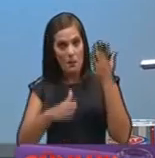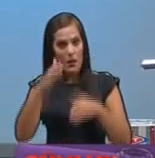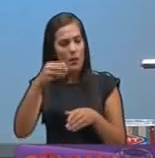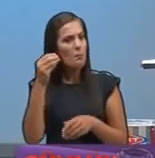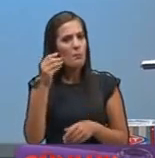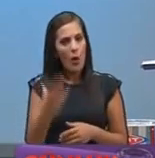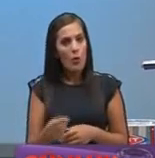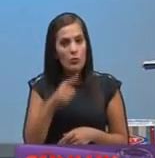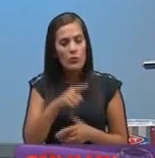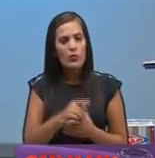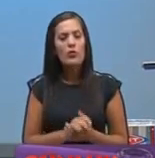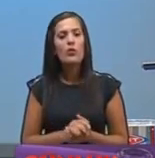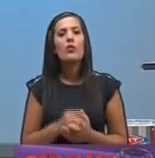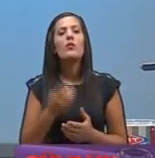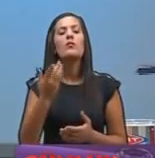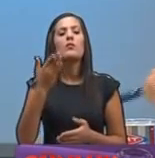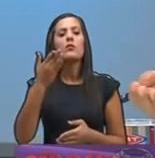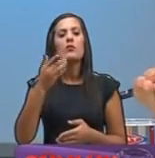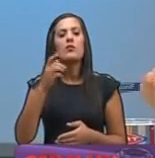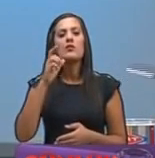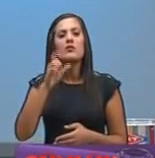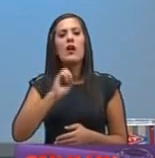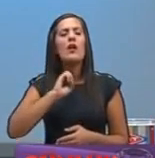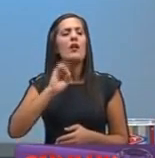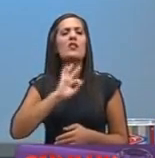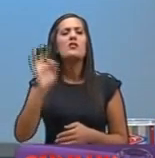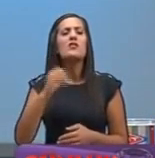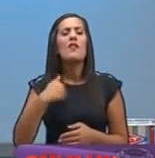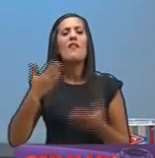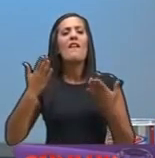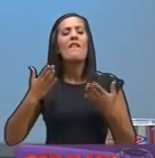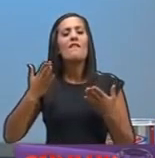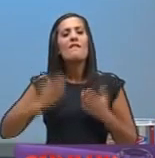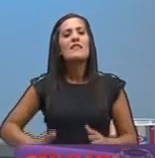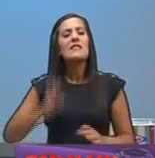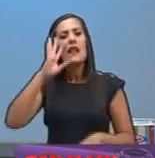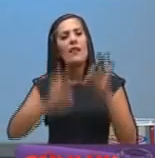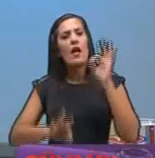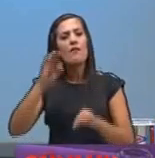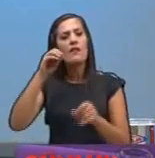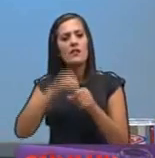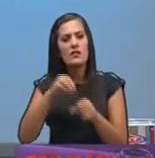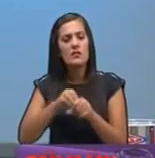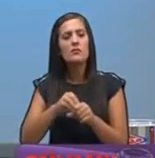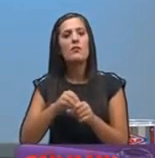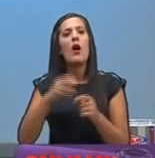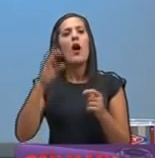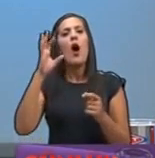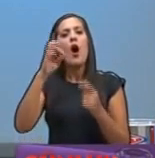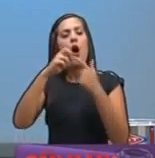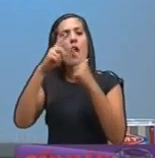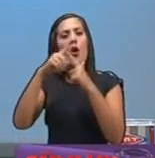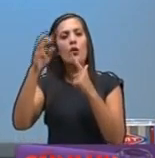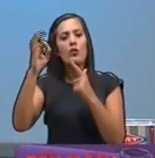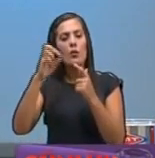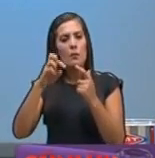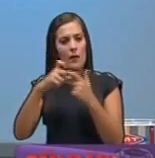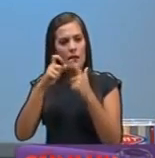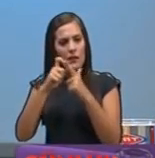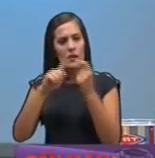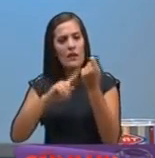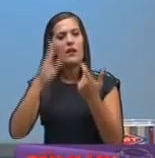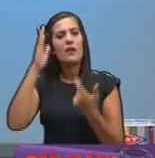mi? Cerrahi hiç göndermediler. Ben fizik tedaviye gittim, orta tetiğe gittim, beyin cerrahiye